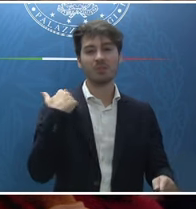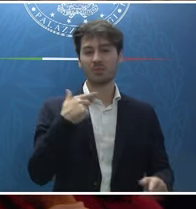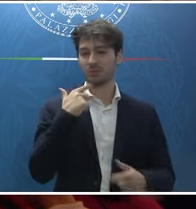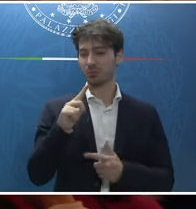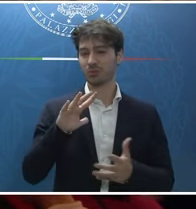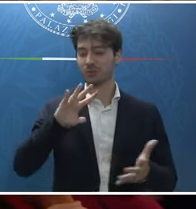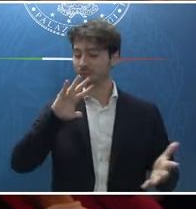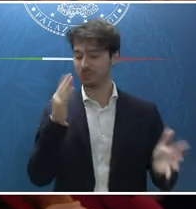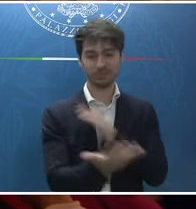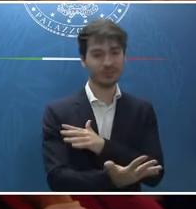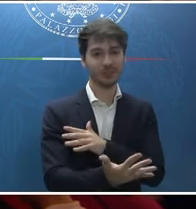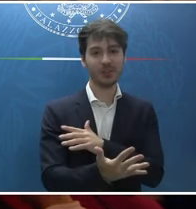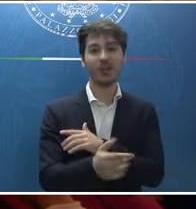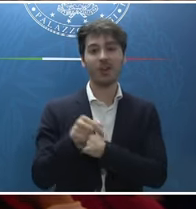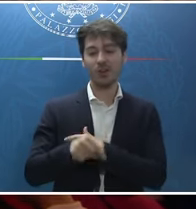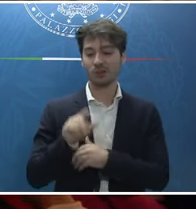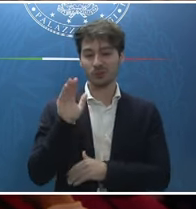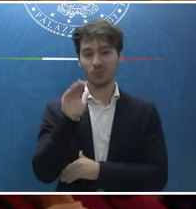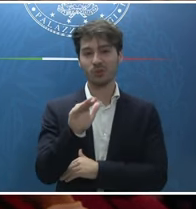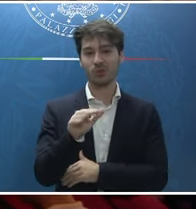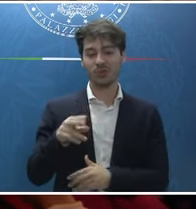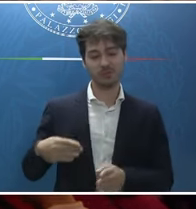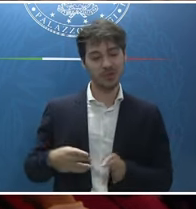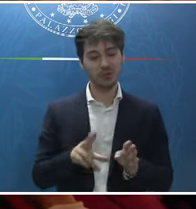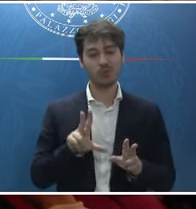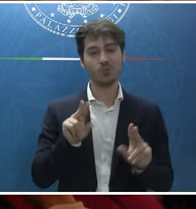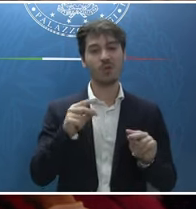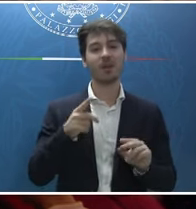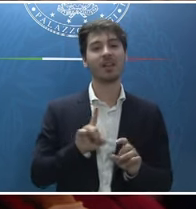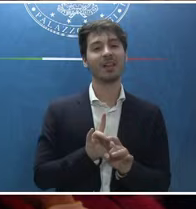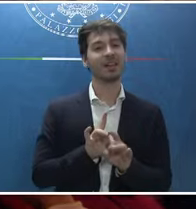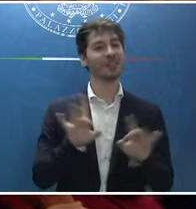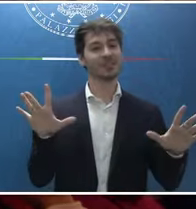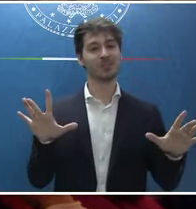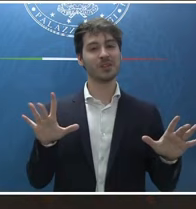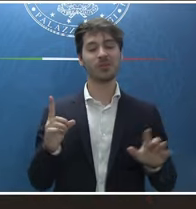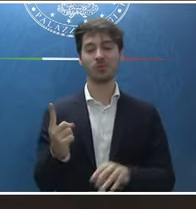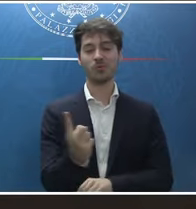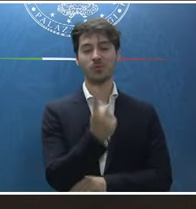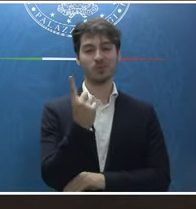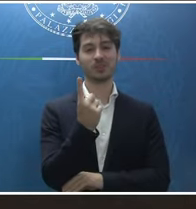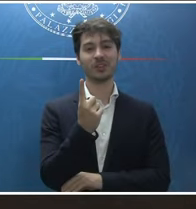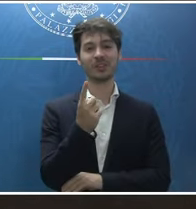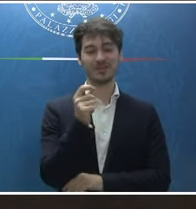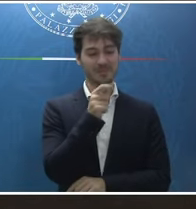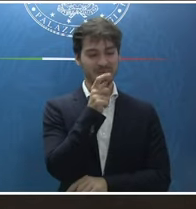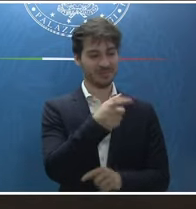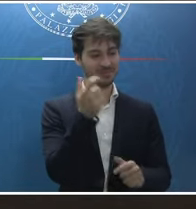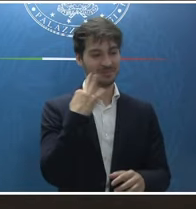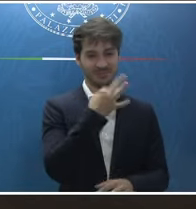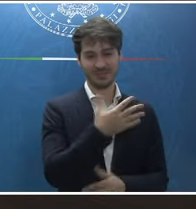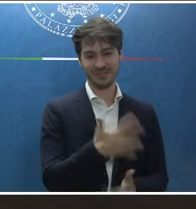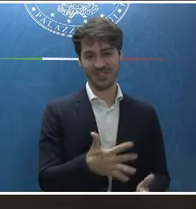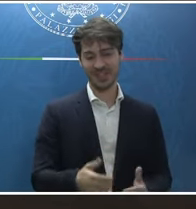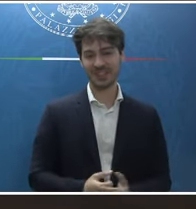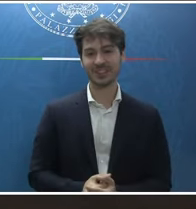e ogni giorno vi rincamminate su questo percorso verso la libertà, verso quella unicità di cui parlavate.